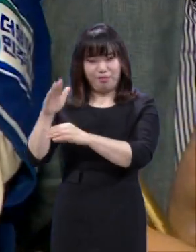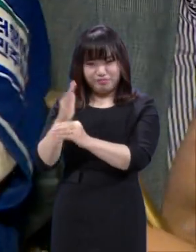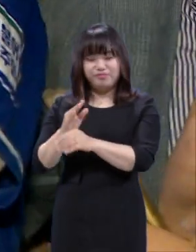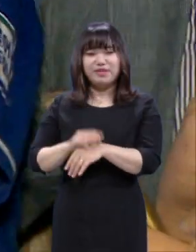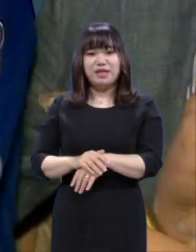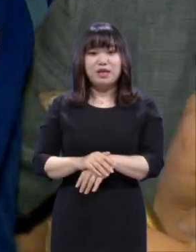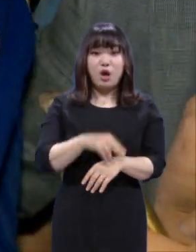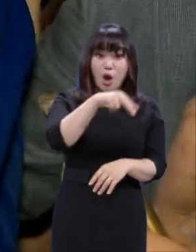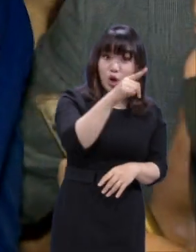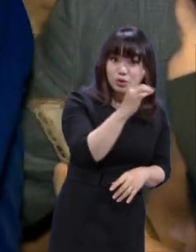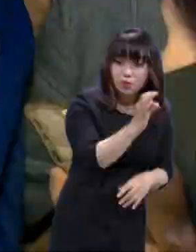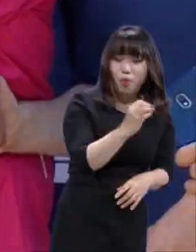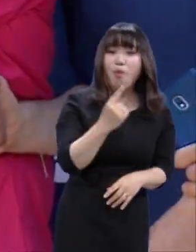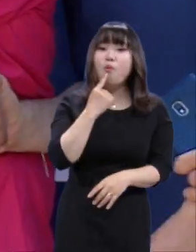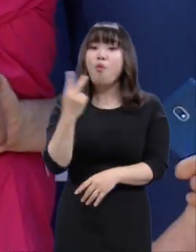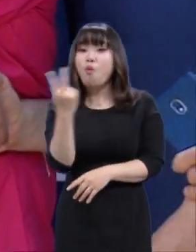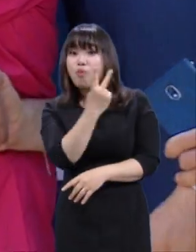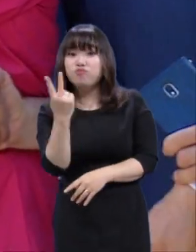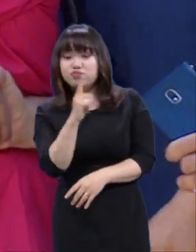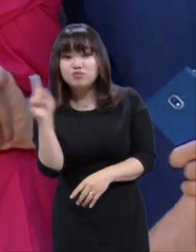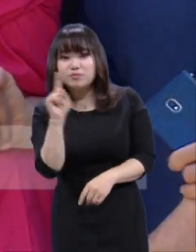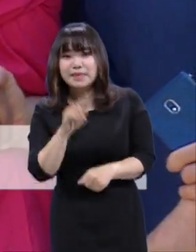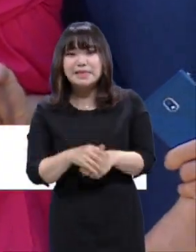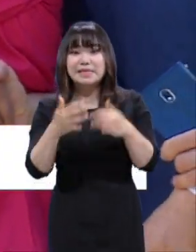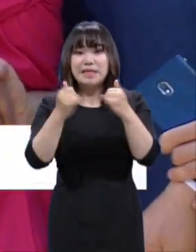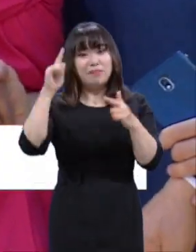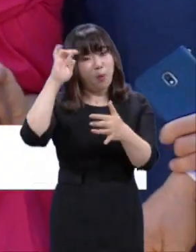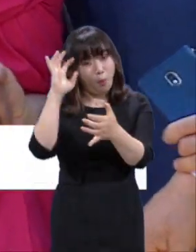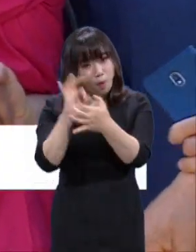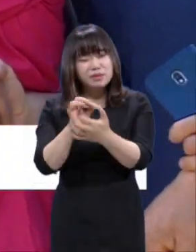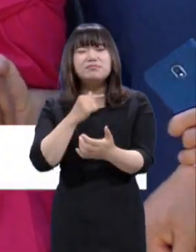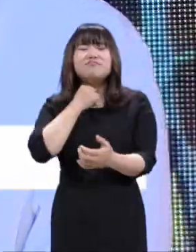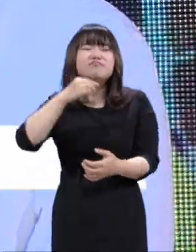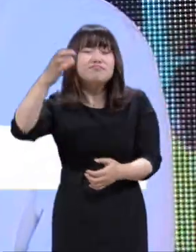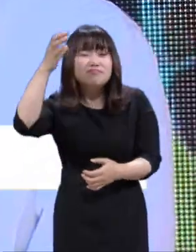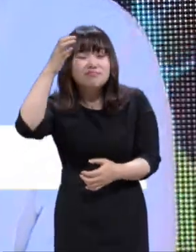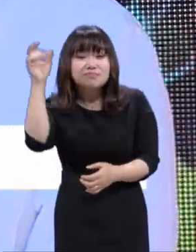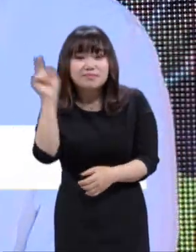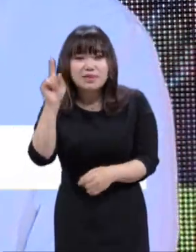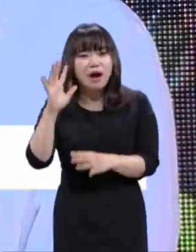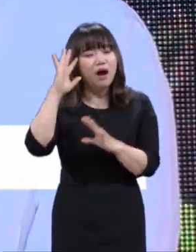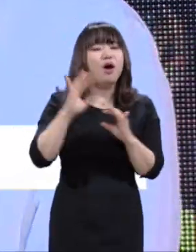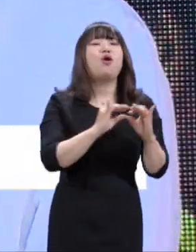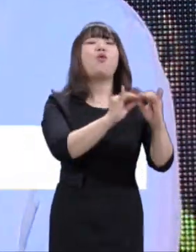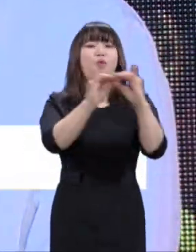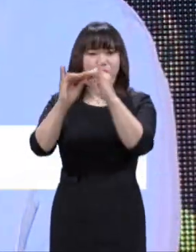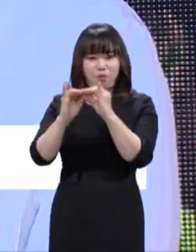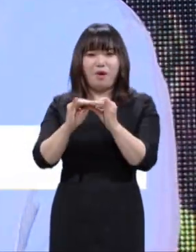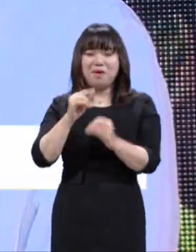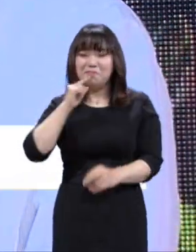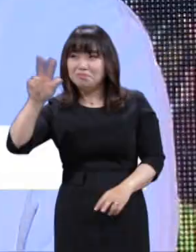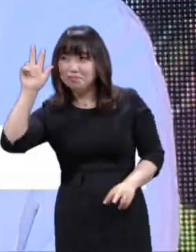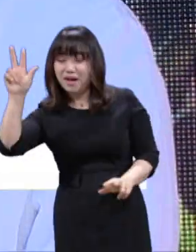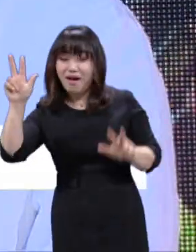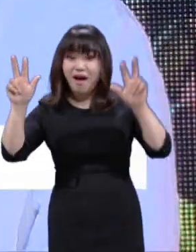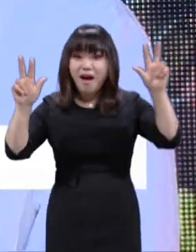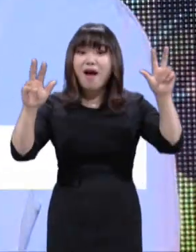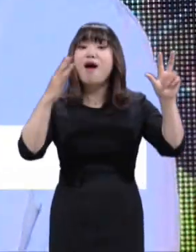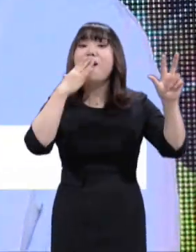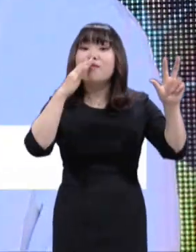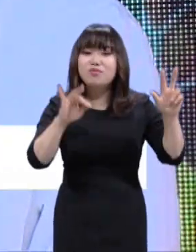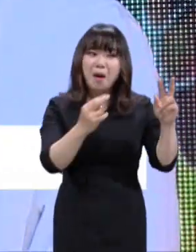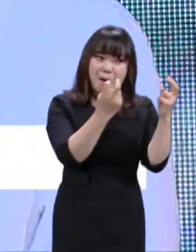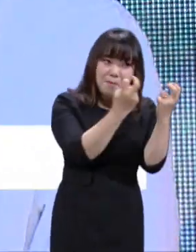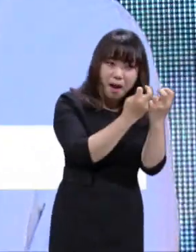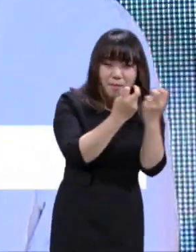송영길, 오세훈 두 후보는 지역 주민들의 관심사, 숙원 사업을 공통되게 동네 공약으로 담았지만